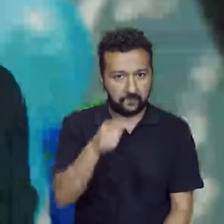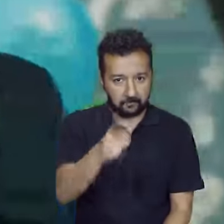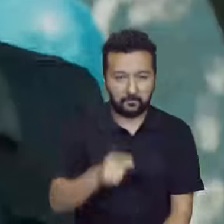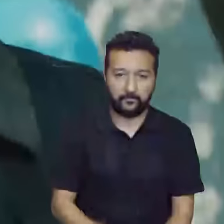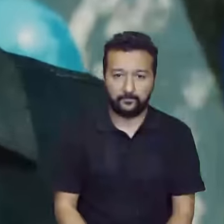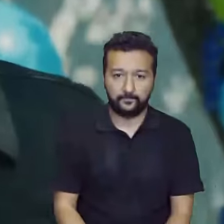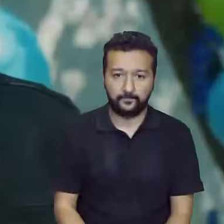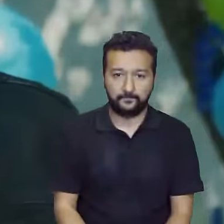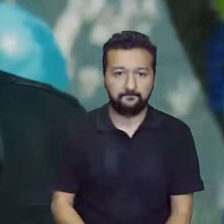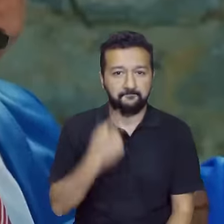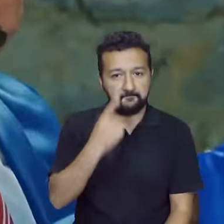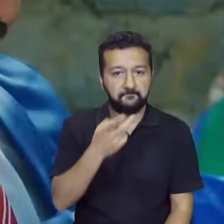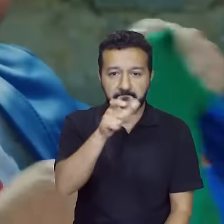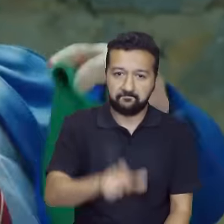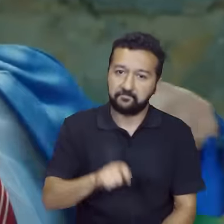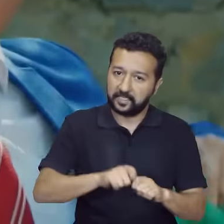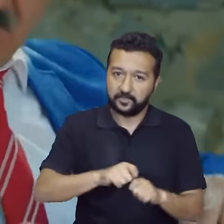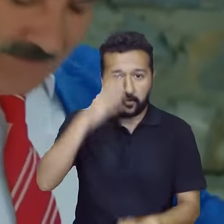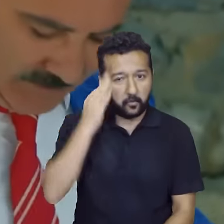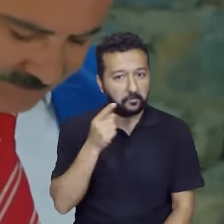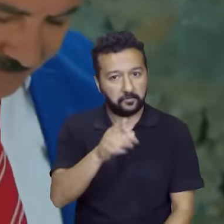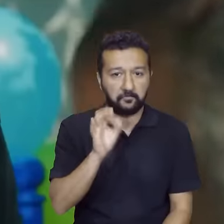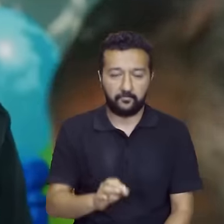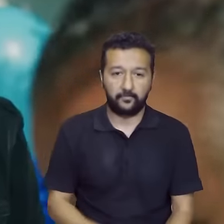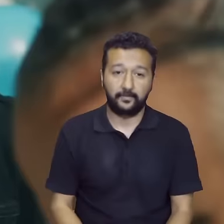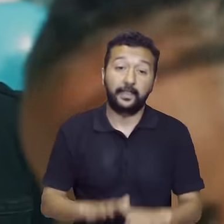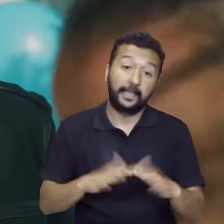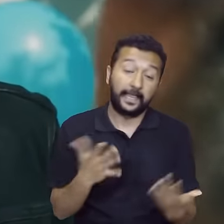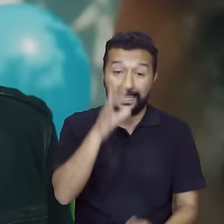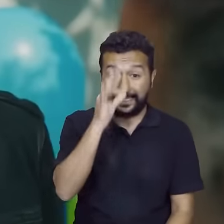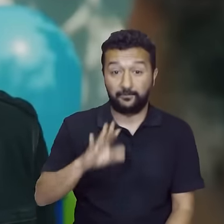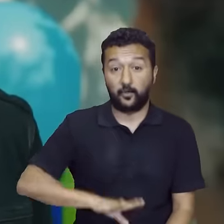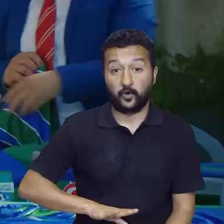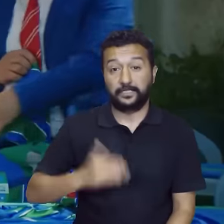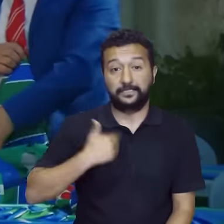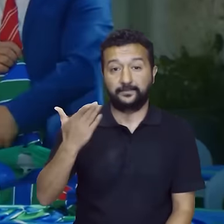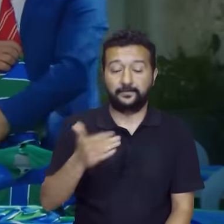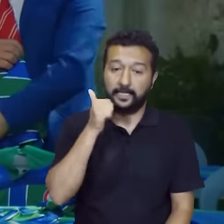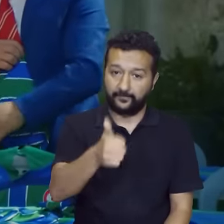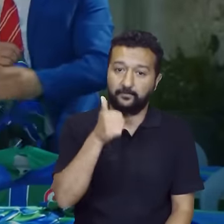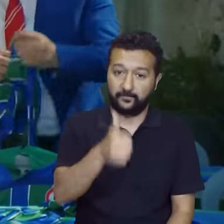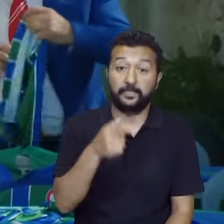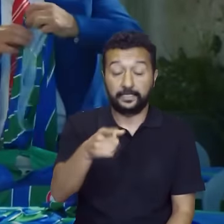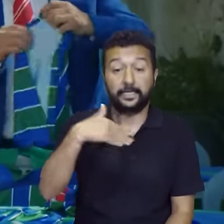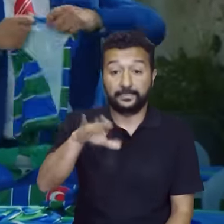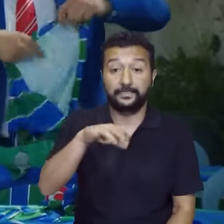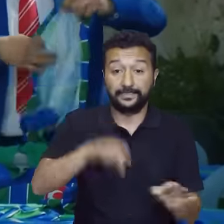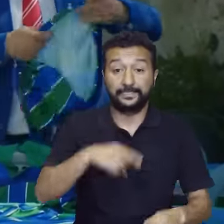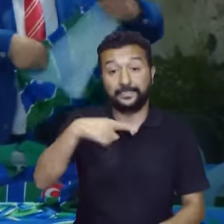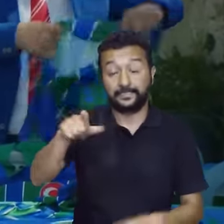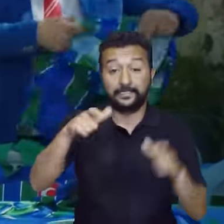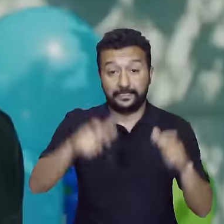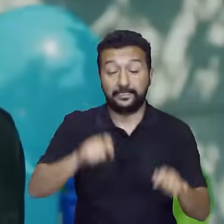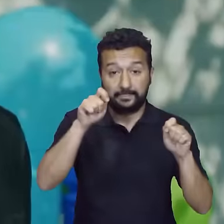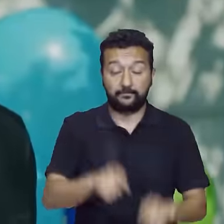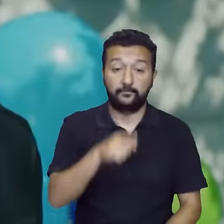be. Vay vay vay, kapmış işi ha. Kimin öğrencisiyiz? Aferin aferin. Hadi sen git şimdi